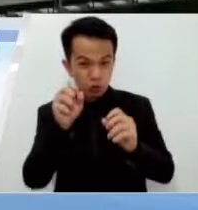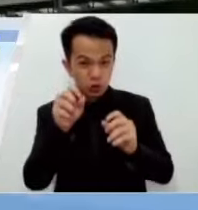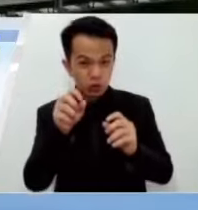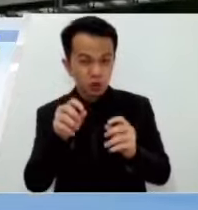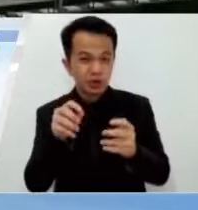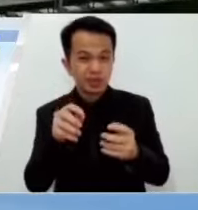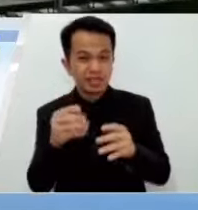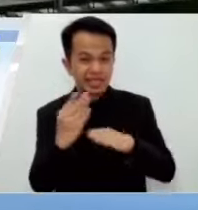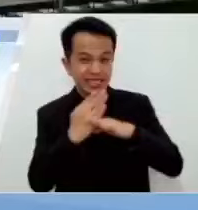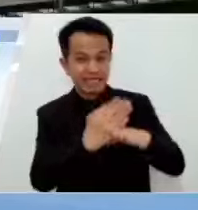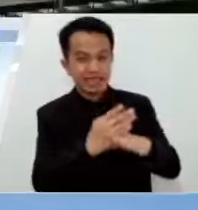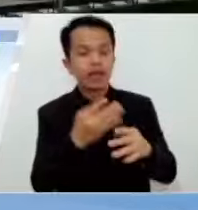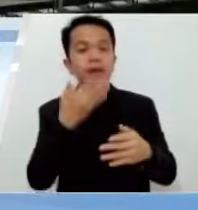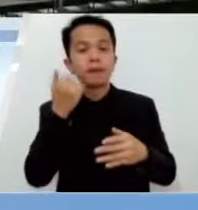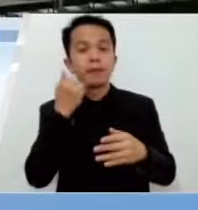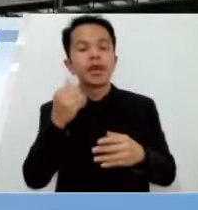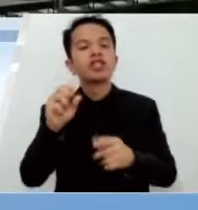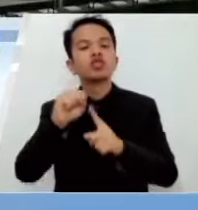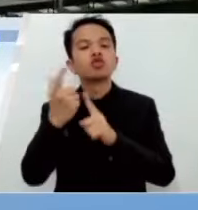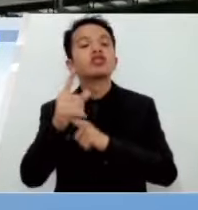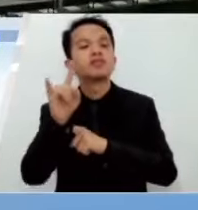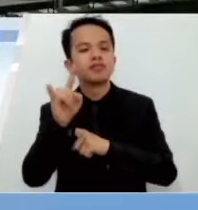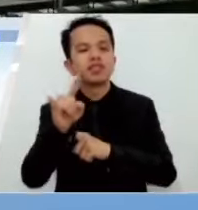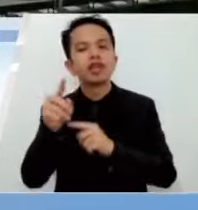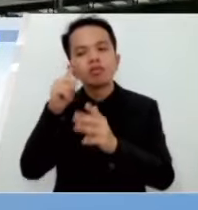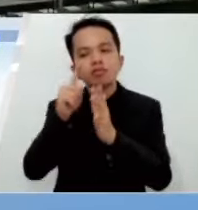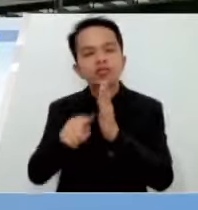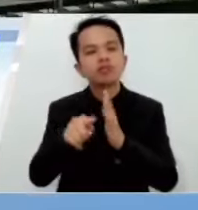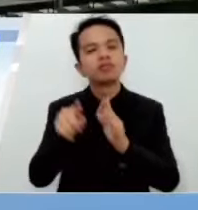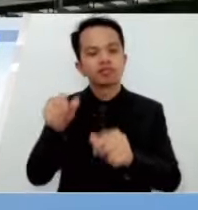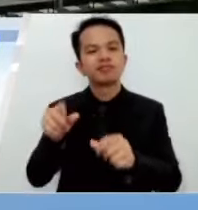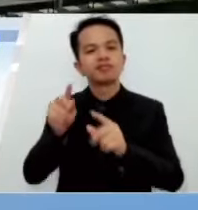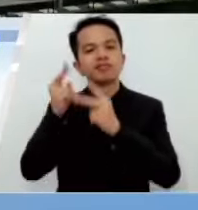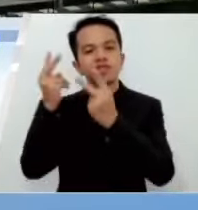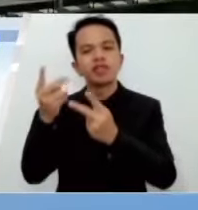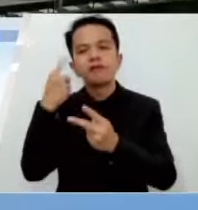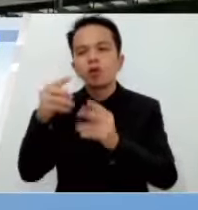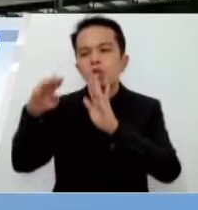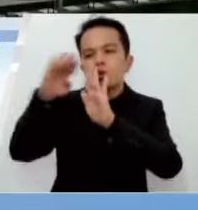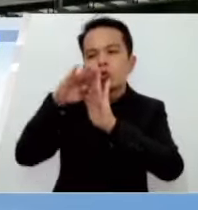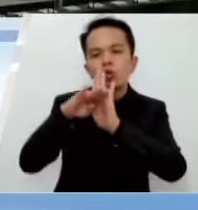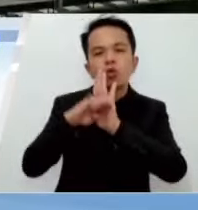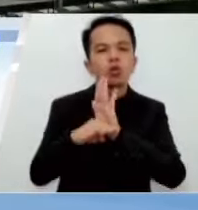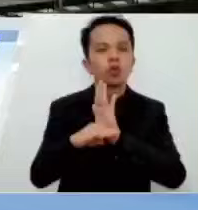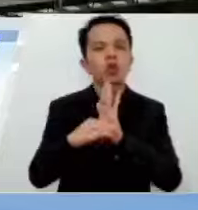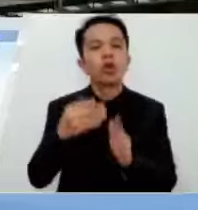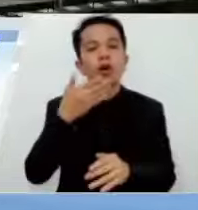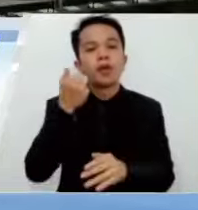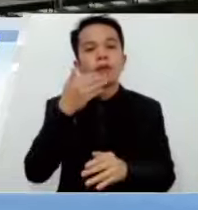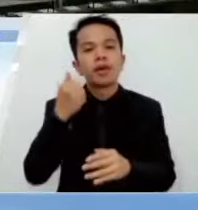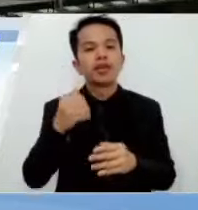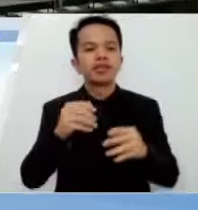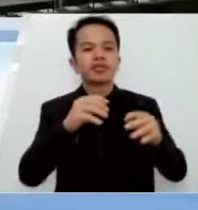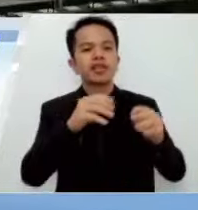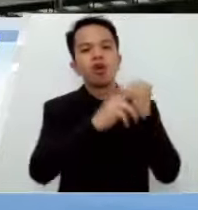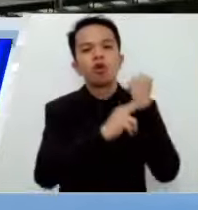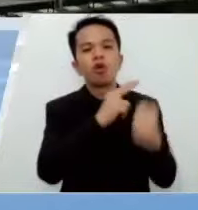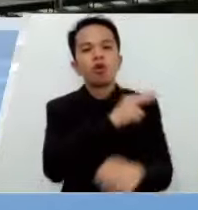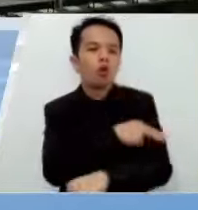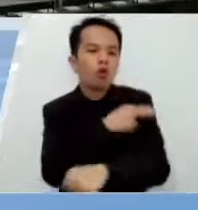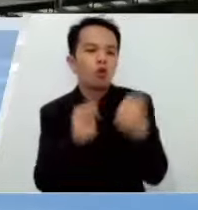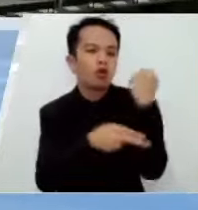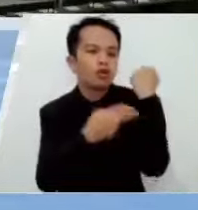Baguio Visita social media account o website para sa listahan ng mga lehitimong transient and hotels. Team